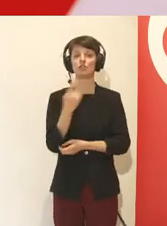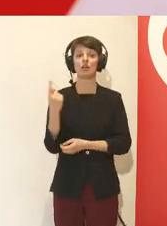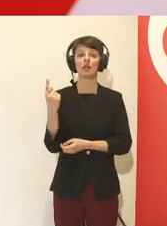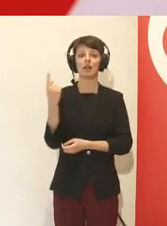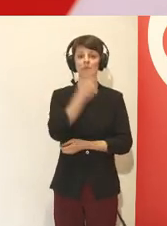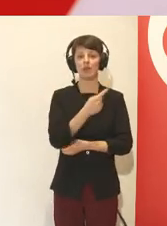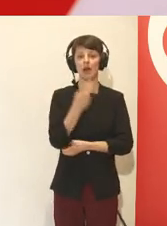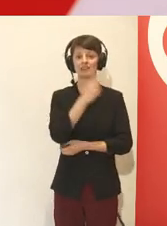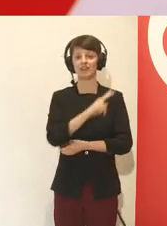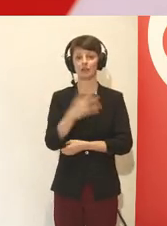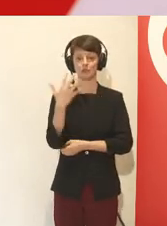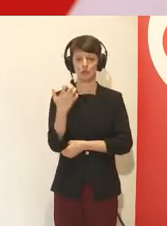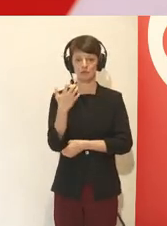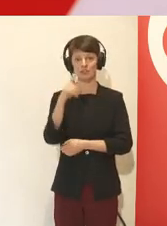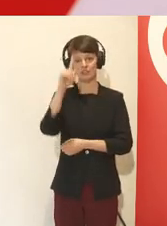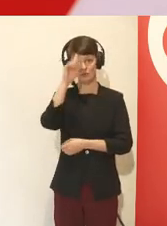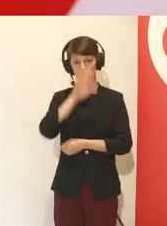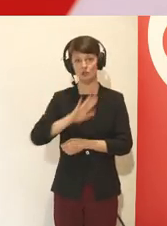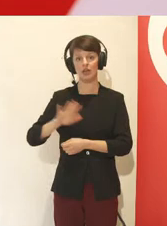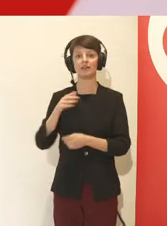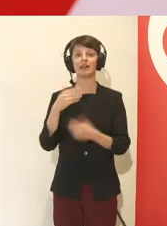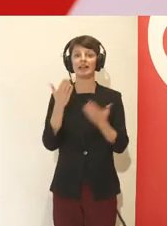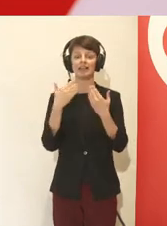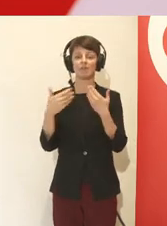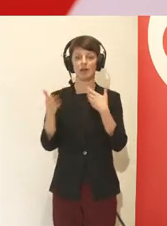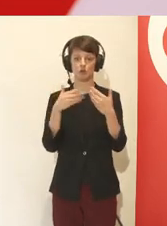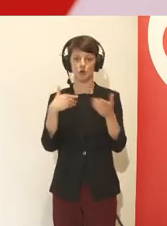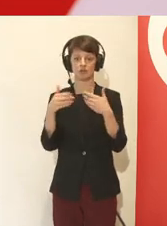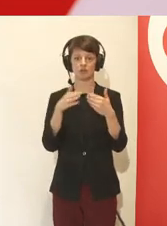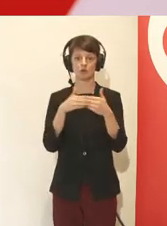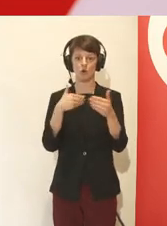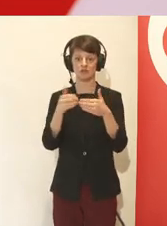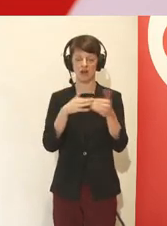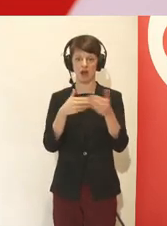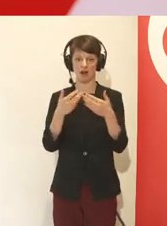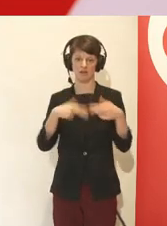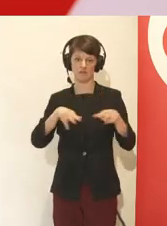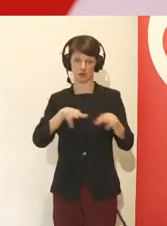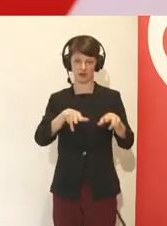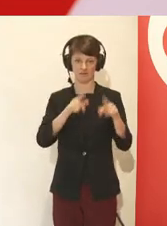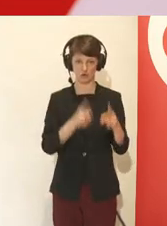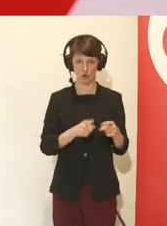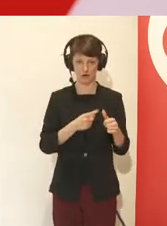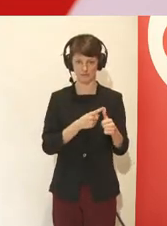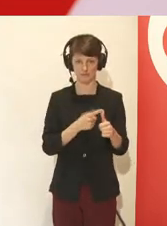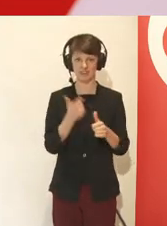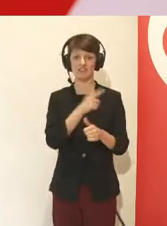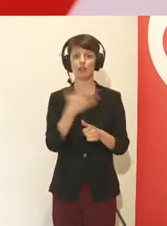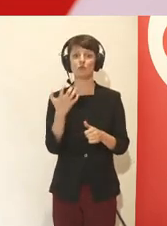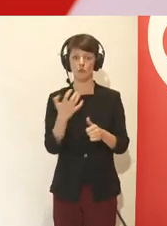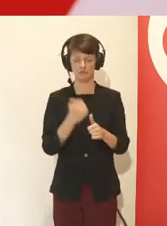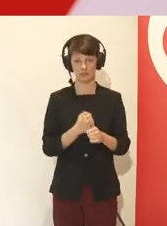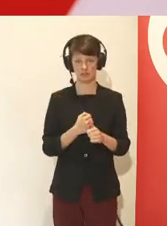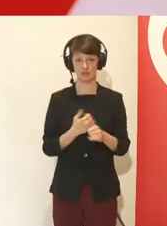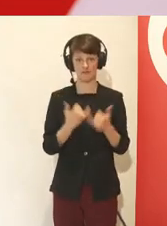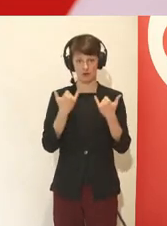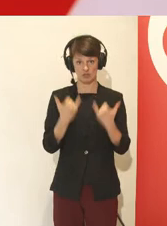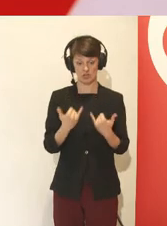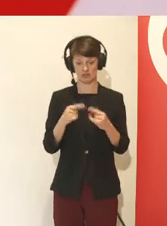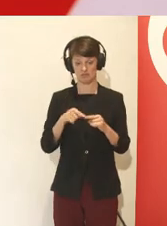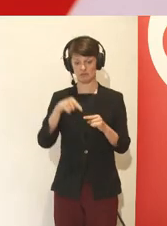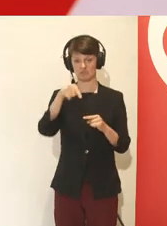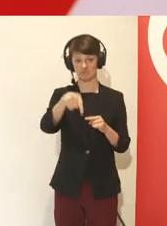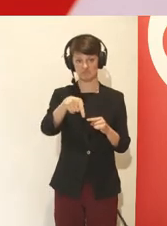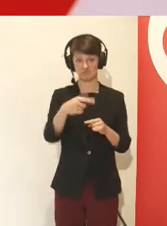2050 deutschland klimaneutral wirtschaftet 2050 von jetzt bis